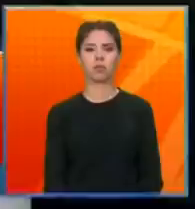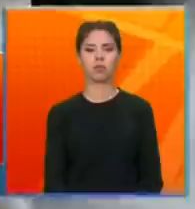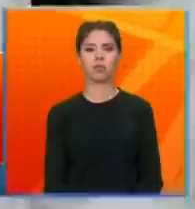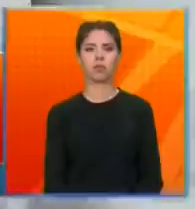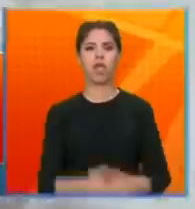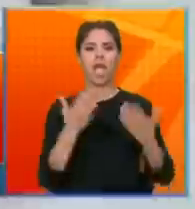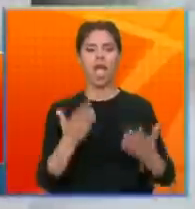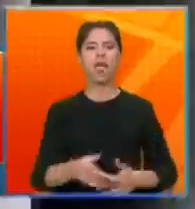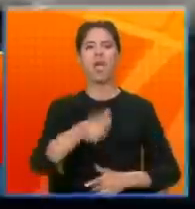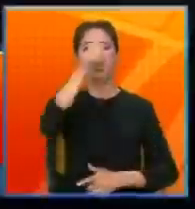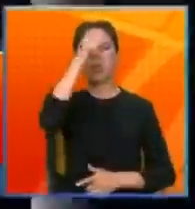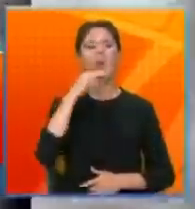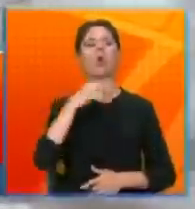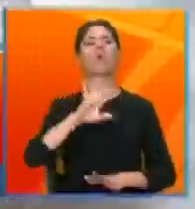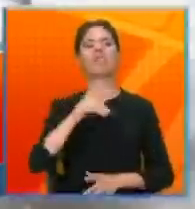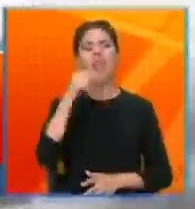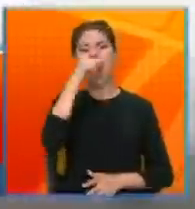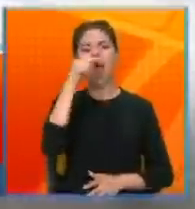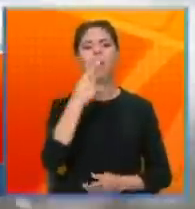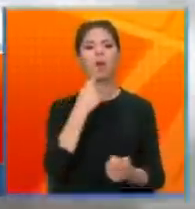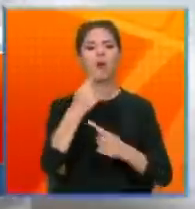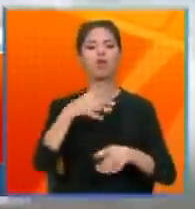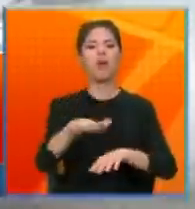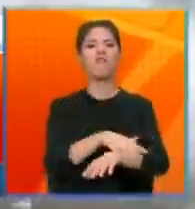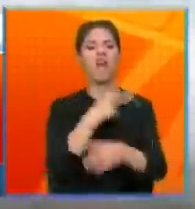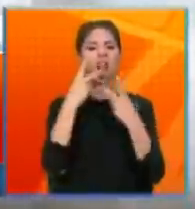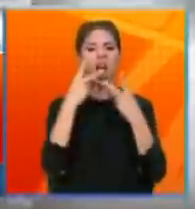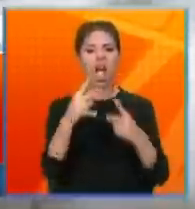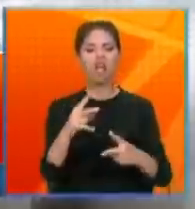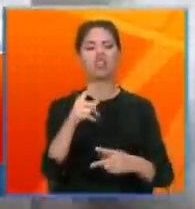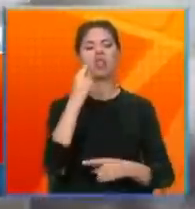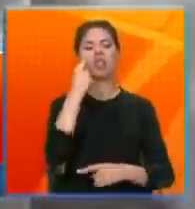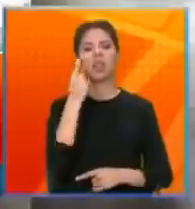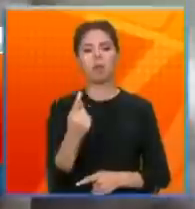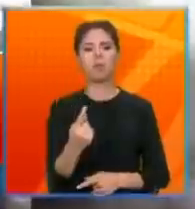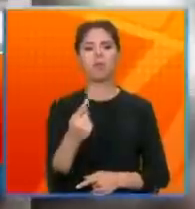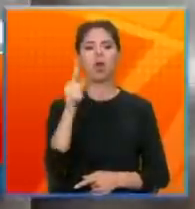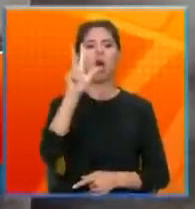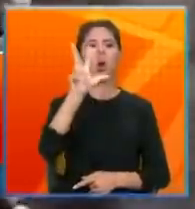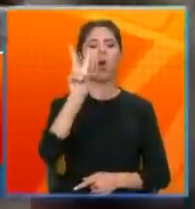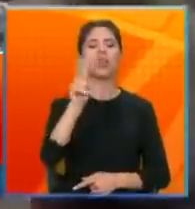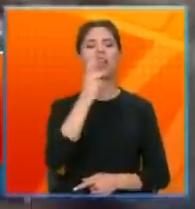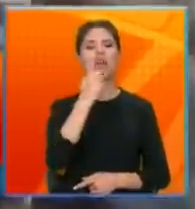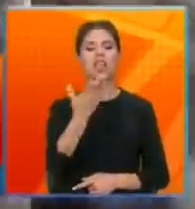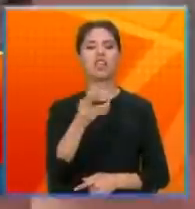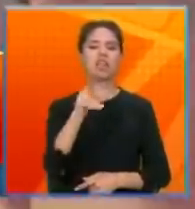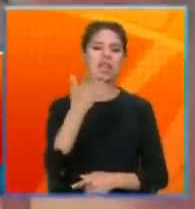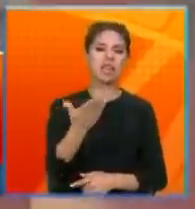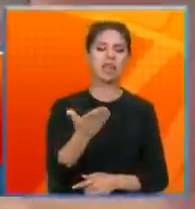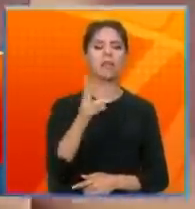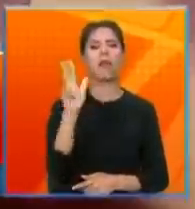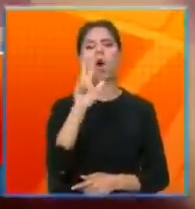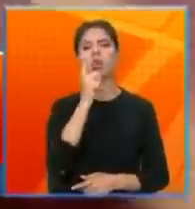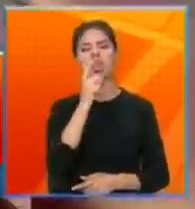Evet, Arapça konuşmalarından anladığımız kadarıyla Vali Ali Erkaya'nın yaptığı açıklamayı da üzerine koyarsak eğer 32 yaşlarında,